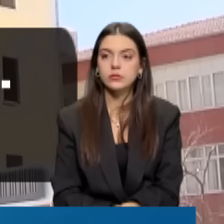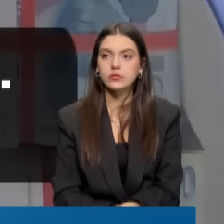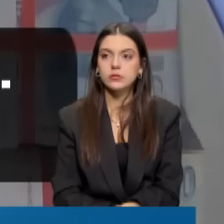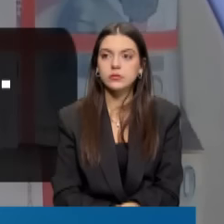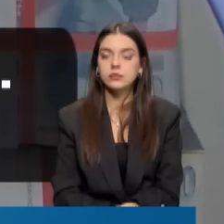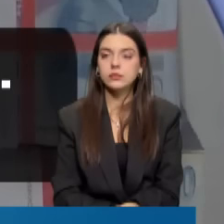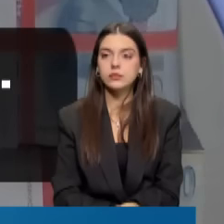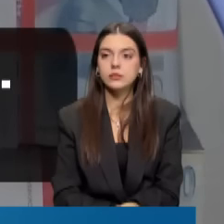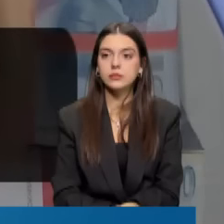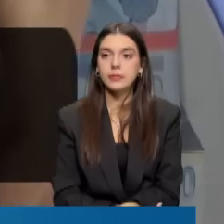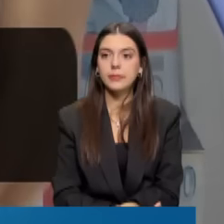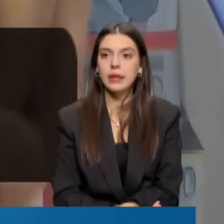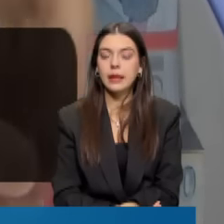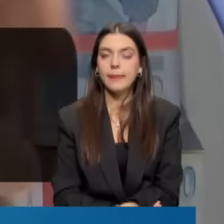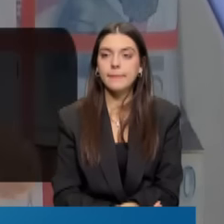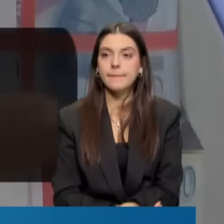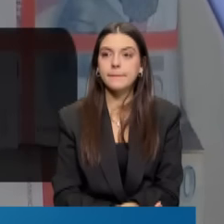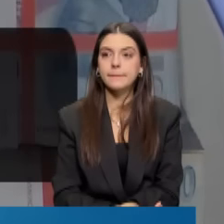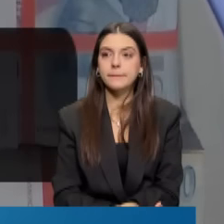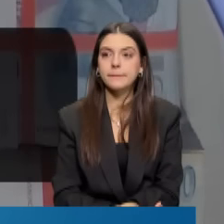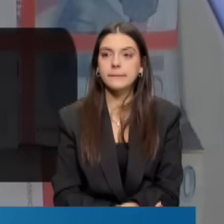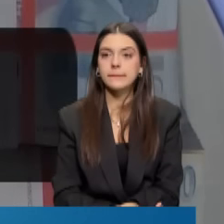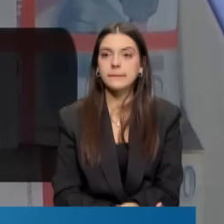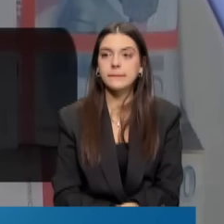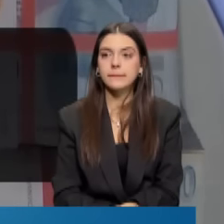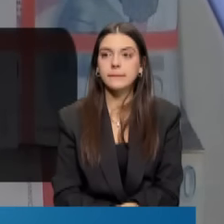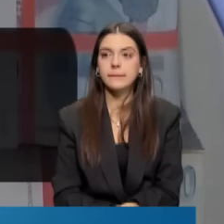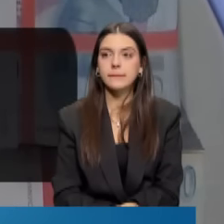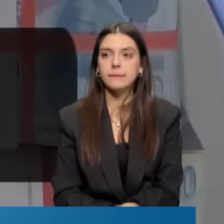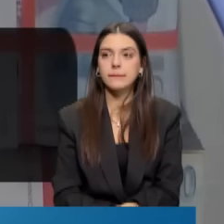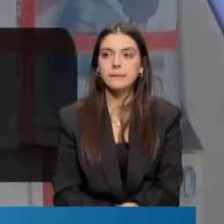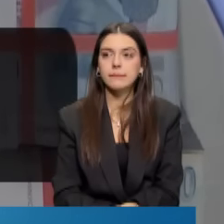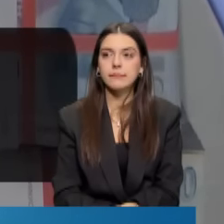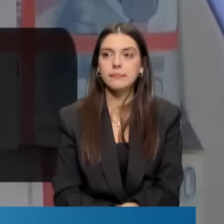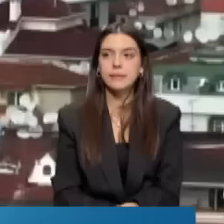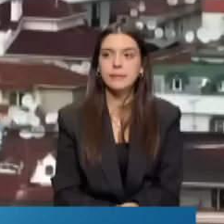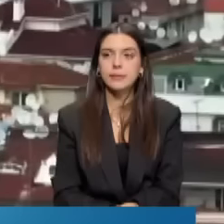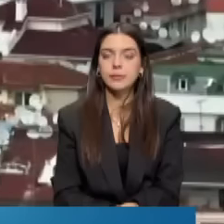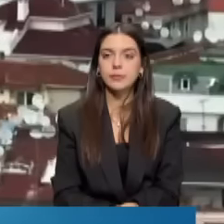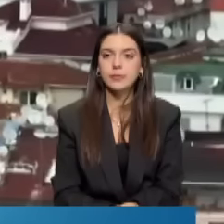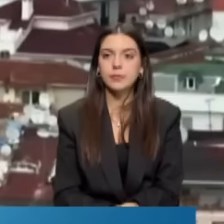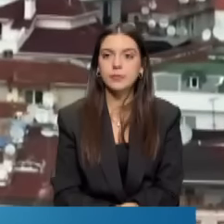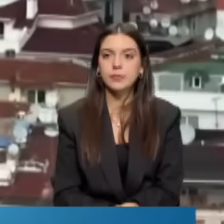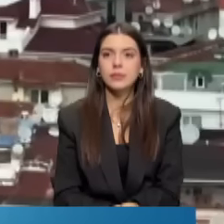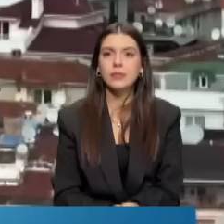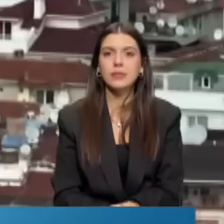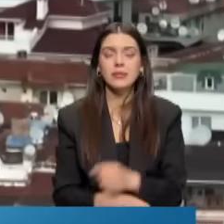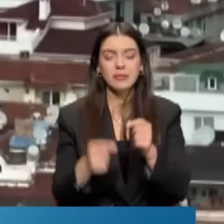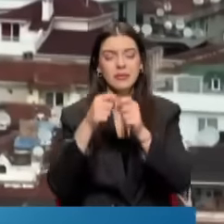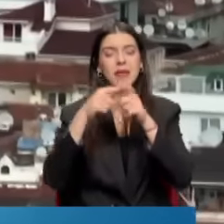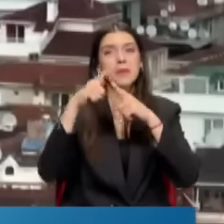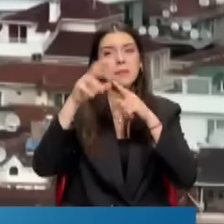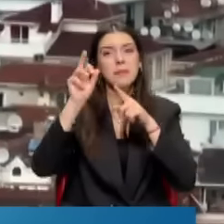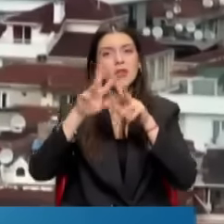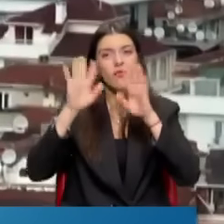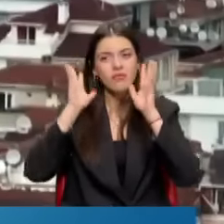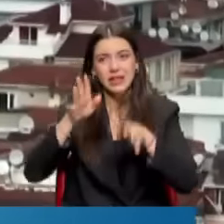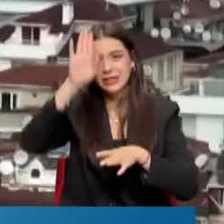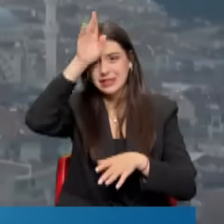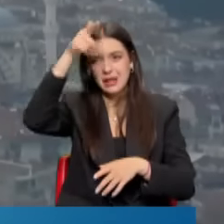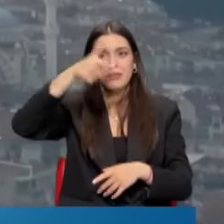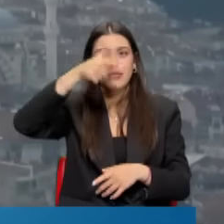kamu bankalarının vatandaşların uzun vadeli düşük faizli borçlanma imkanı sunması betona gömülen İstanbul'un havadan kaydedilen